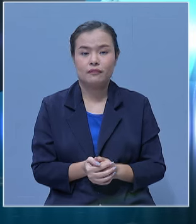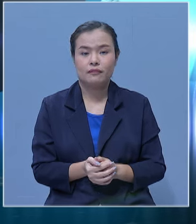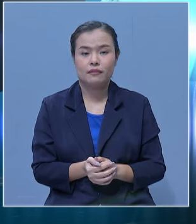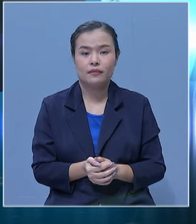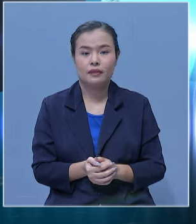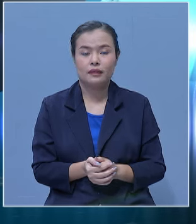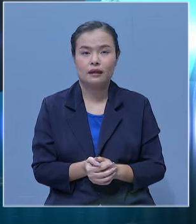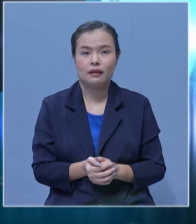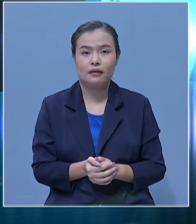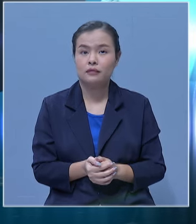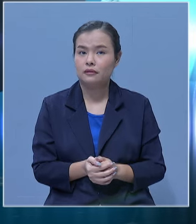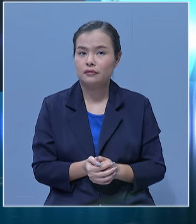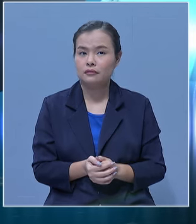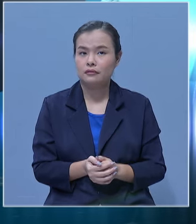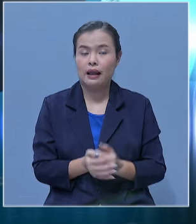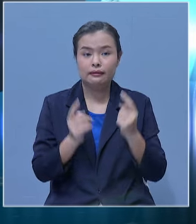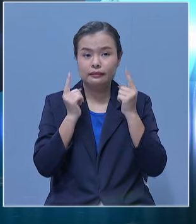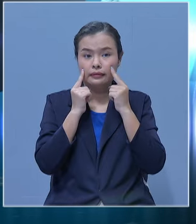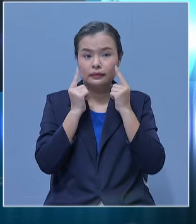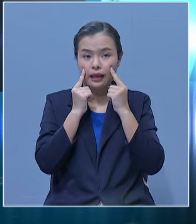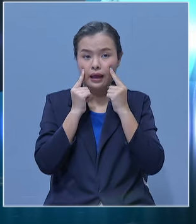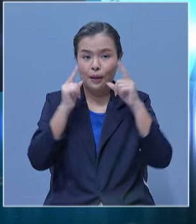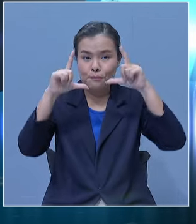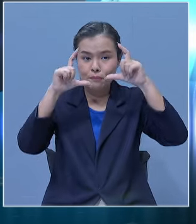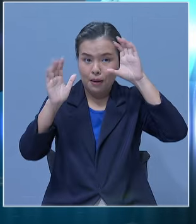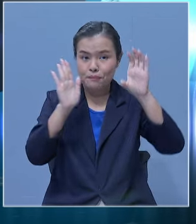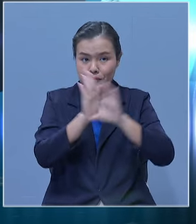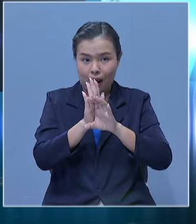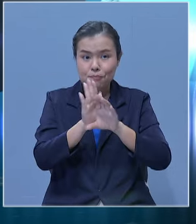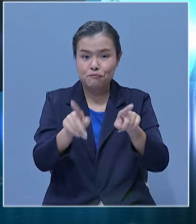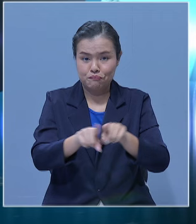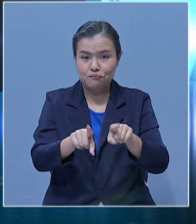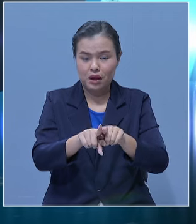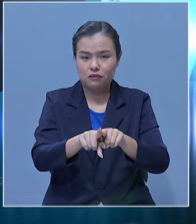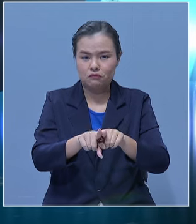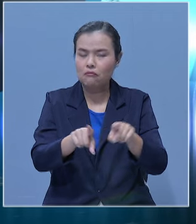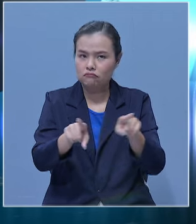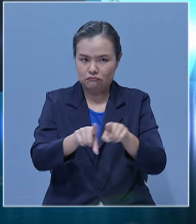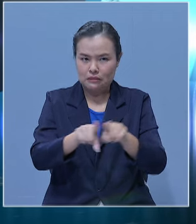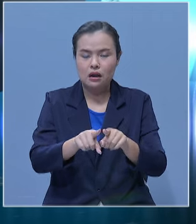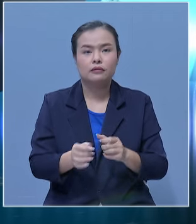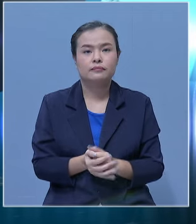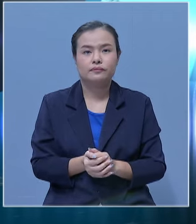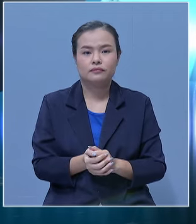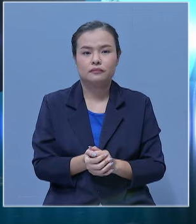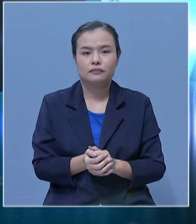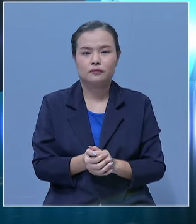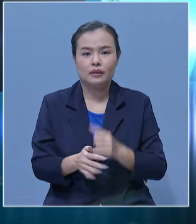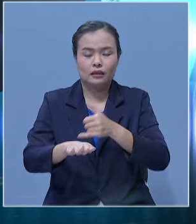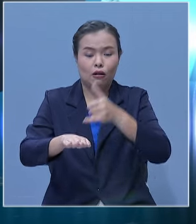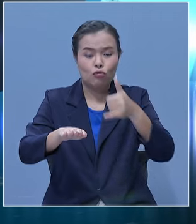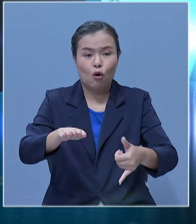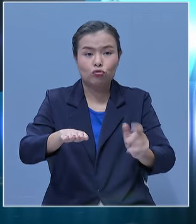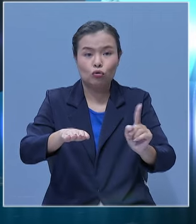มคะ อะไรนะคะ น้องหน้าตาแบบในรูปเลยใช่ไหมคะ ในหน้าตาเหมือนในรูปเลยค่ะ แล้วมันไปลงสถานีไห